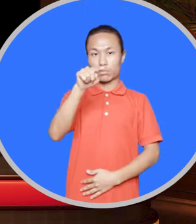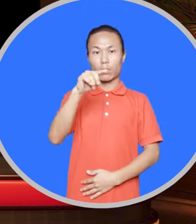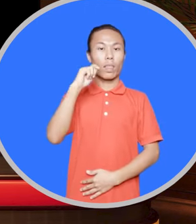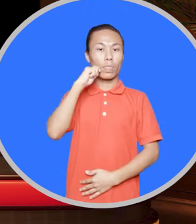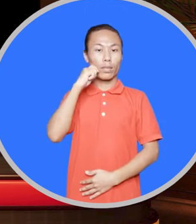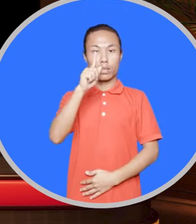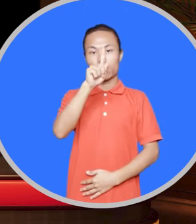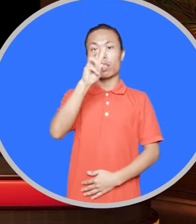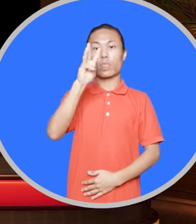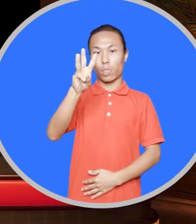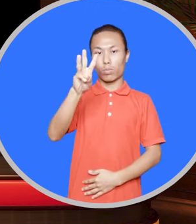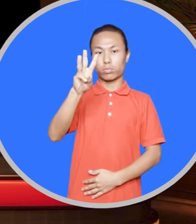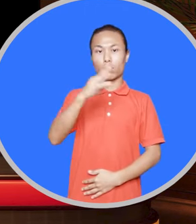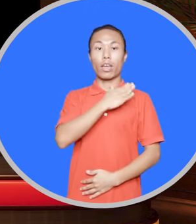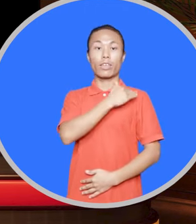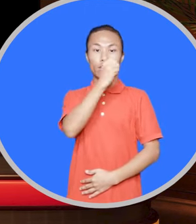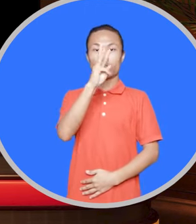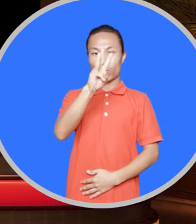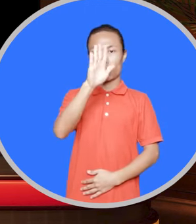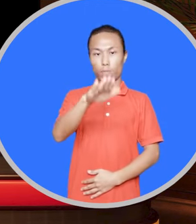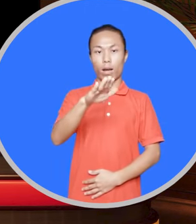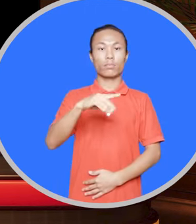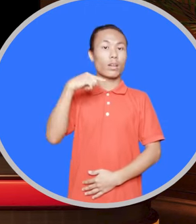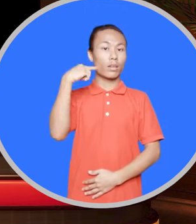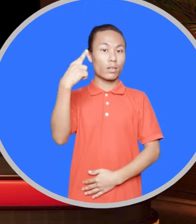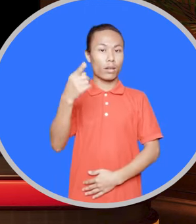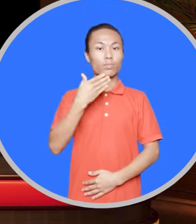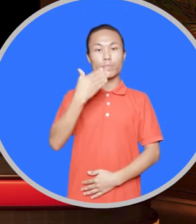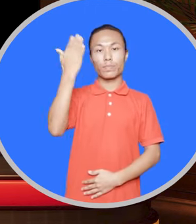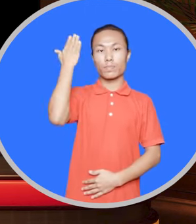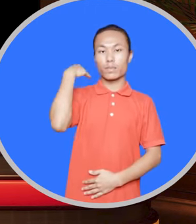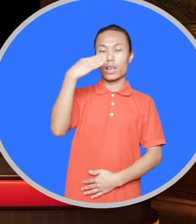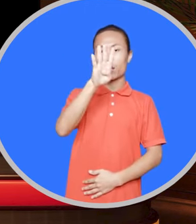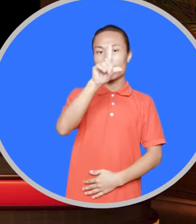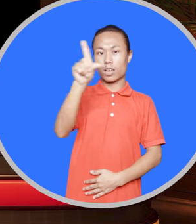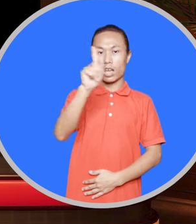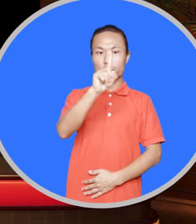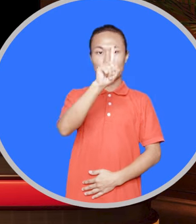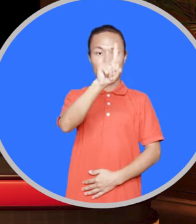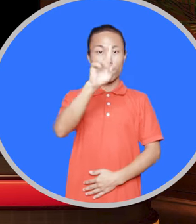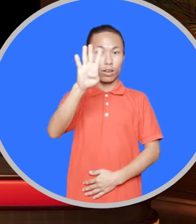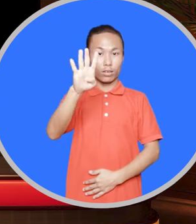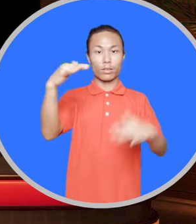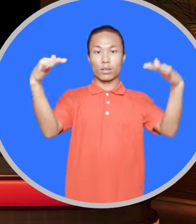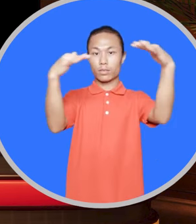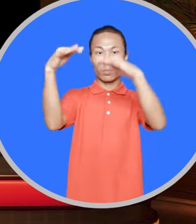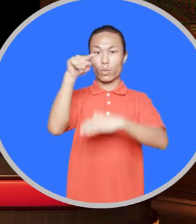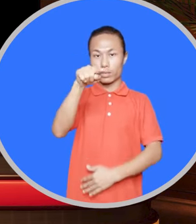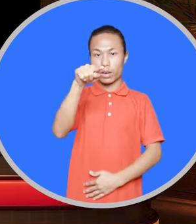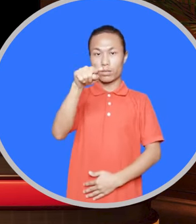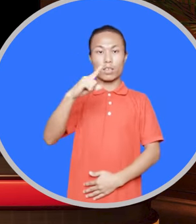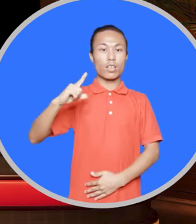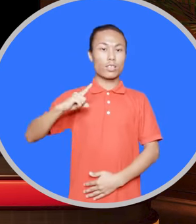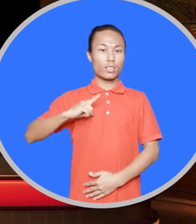င်73ဦးတည်ဆုံးခဲ့လို့ဆိုပါတယ်။ဒါအပြင်ဧပြီလ14ရက်မှာဖြစ်ပွားခဲ့တဲ့တိုက်ပွဲမှာလည်းအကျန်းဖက်စစ်ကောင်စီဘ